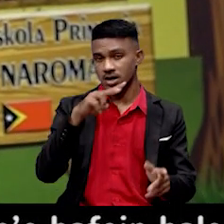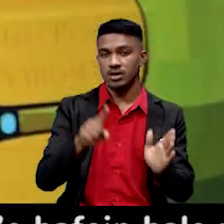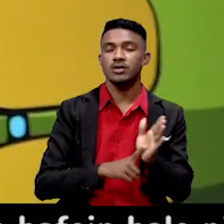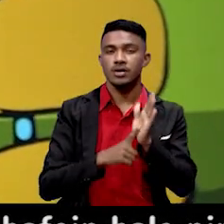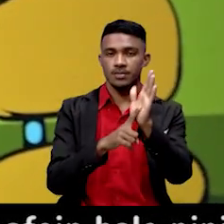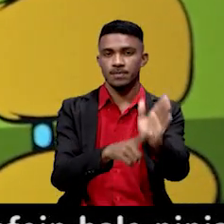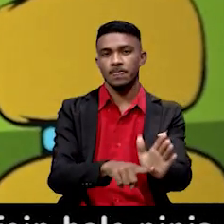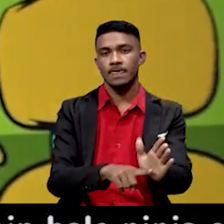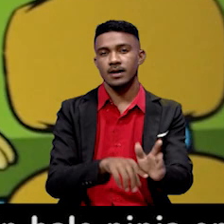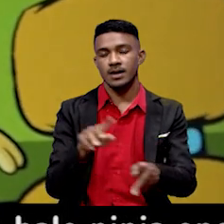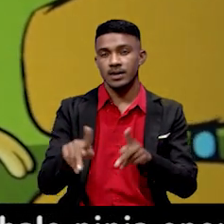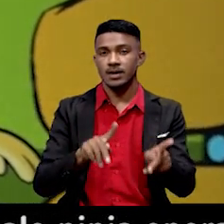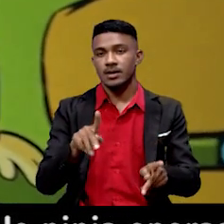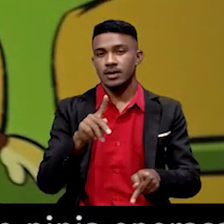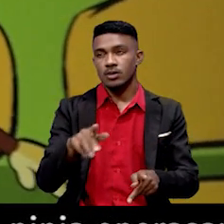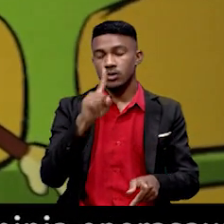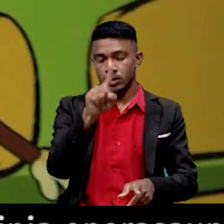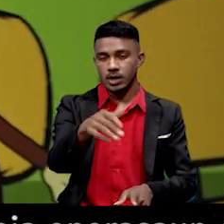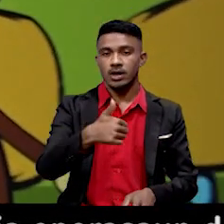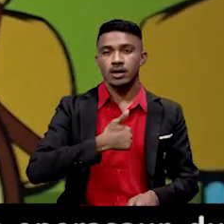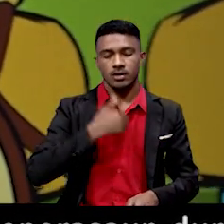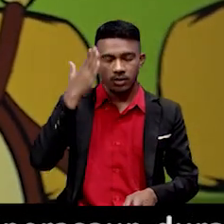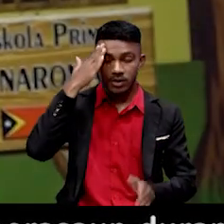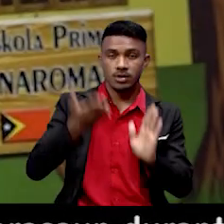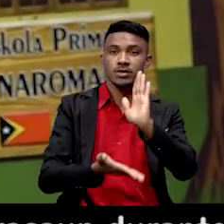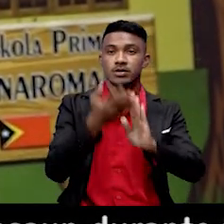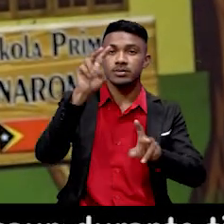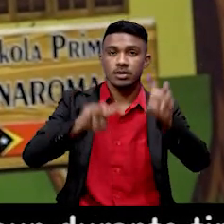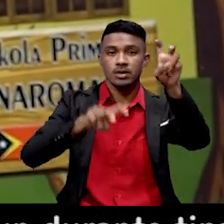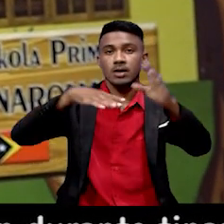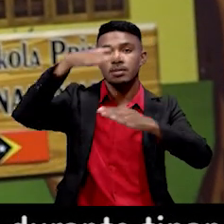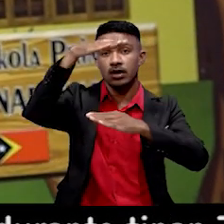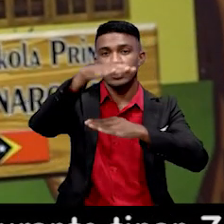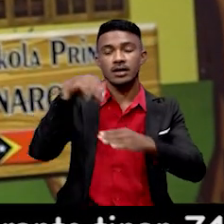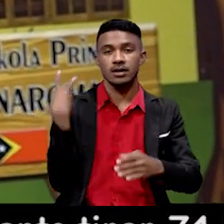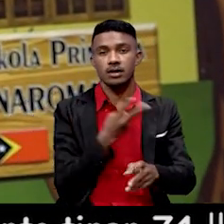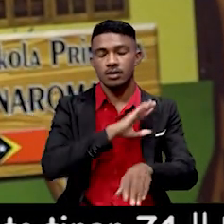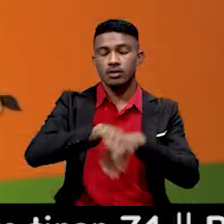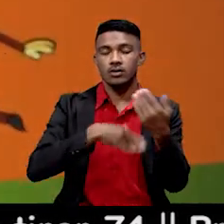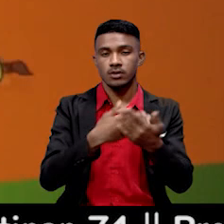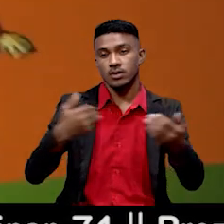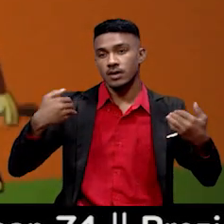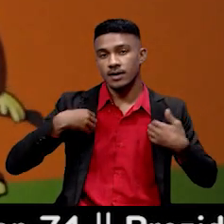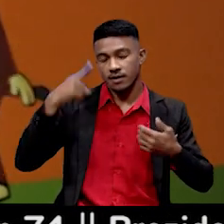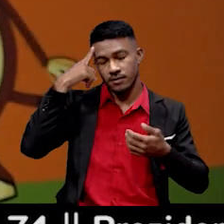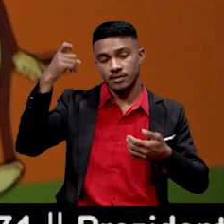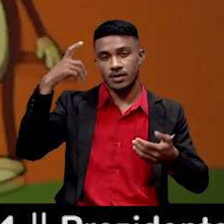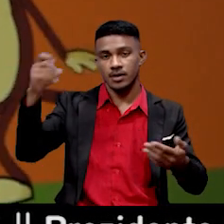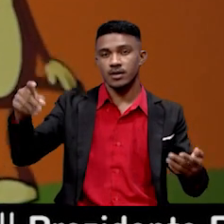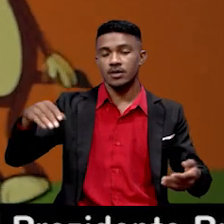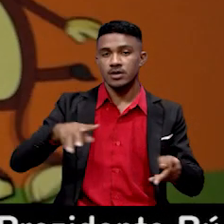dekar, tapi waktu saya ni kata dia, omos bela sah boleh dek. Laos dia ni ada, saya tu tu dia ni. Jadi sangkong ni begitu agora